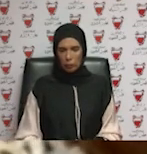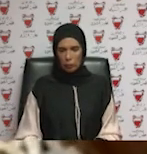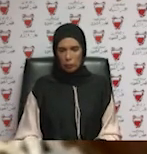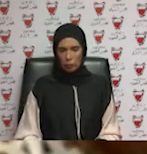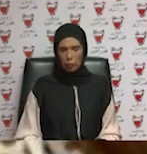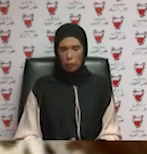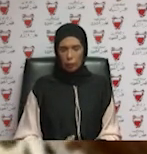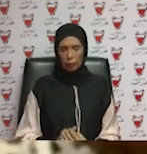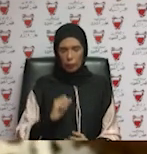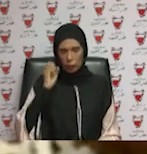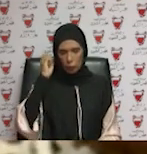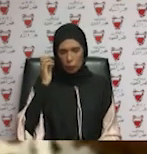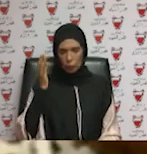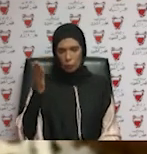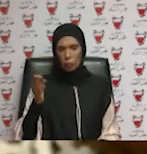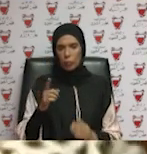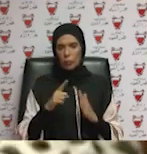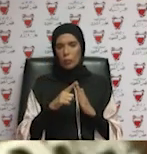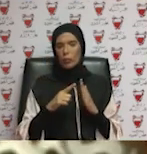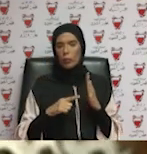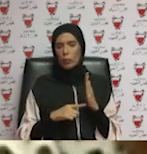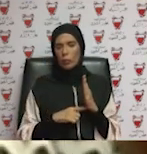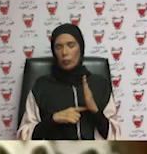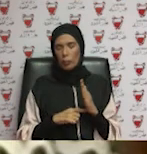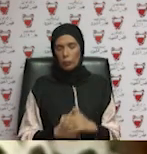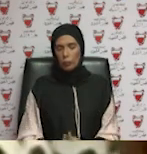طبعا الاقتراح في قانون